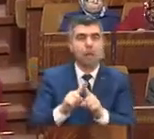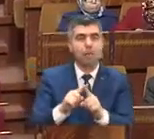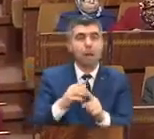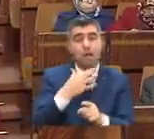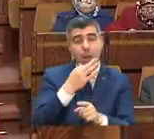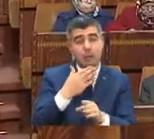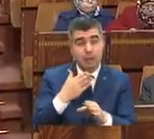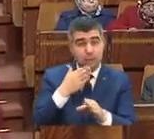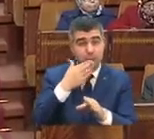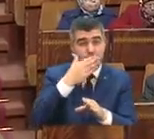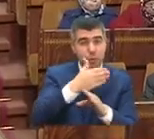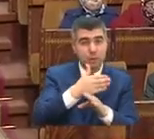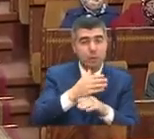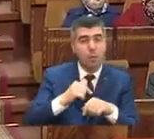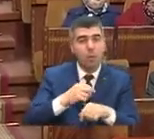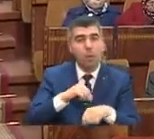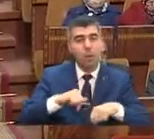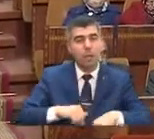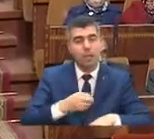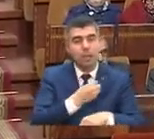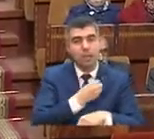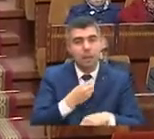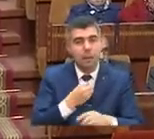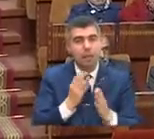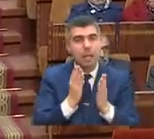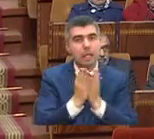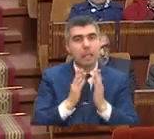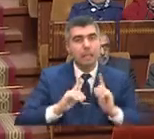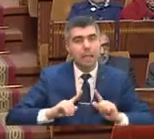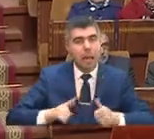للصحة، للتعليم، للخدمات الإدارية كتحد